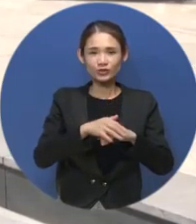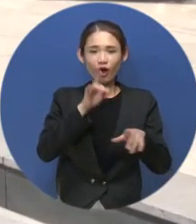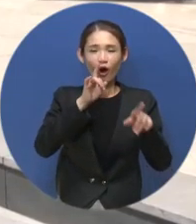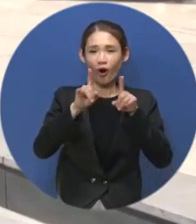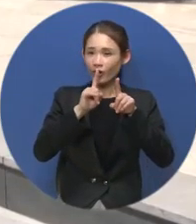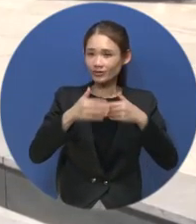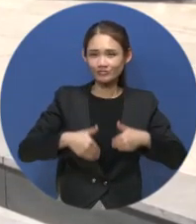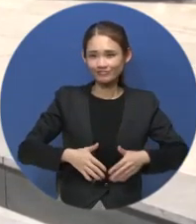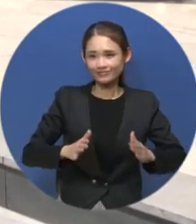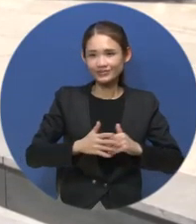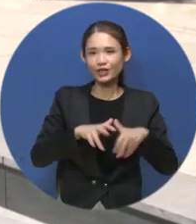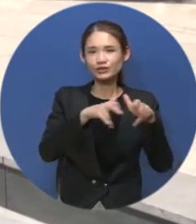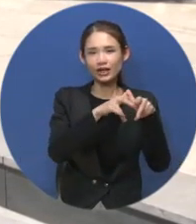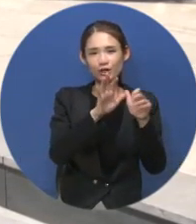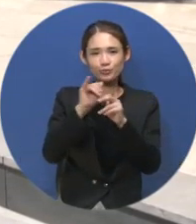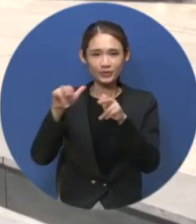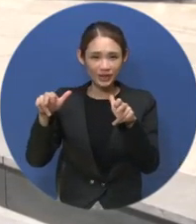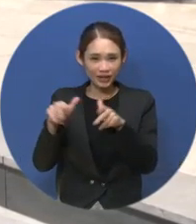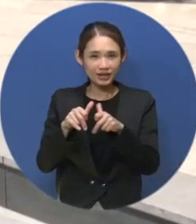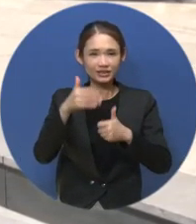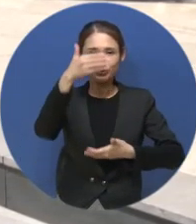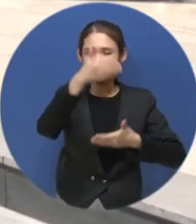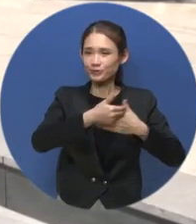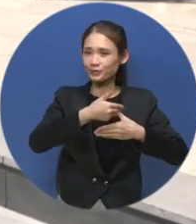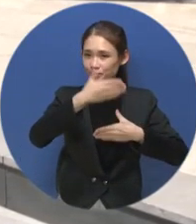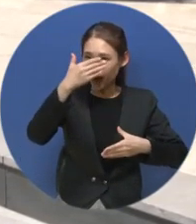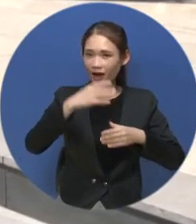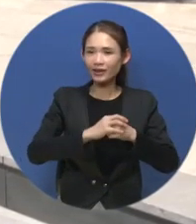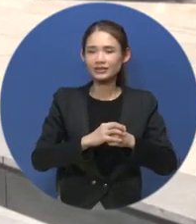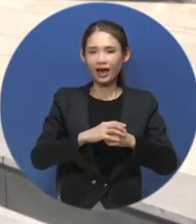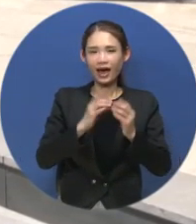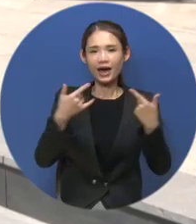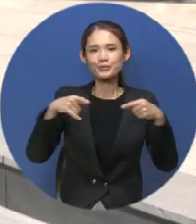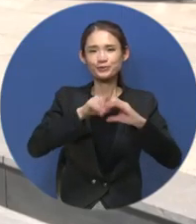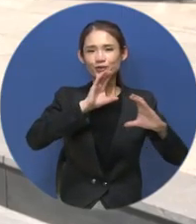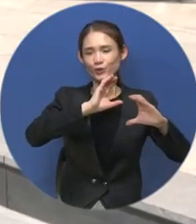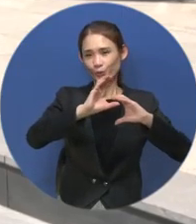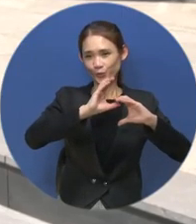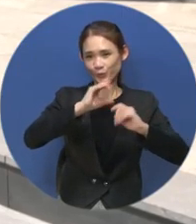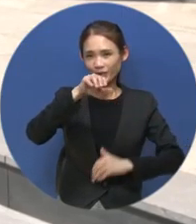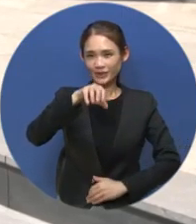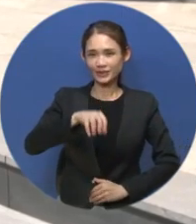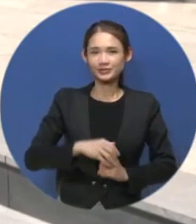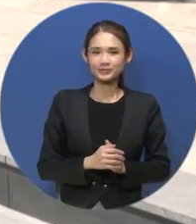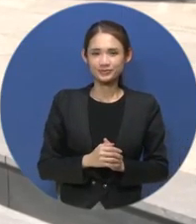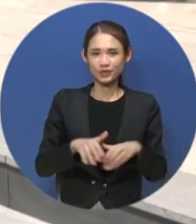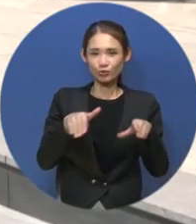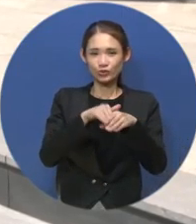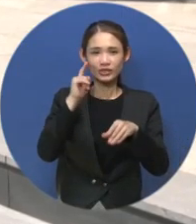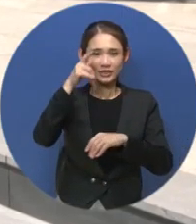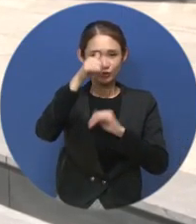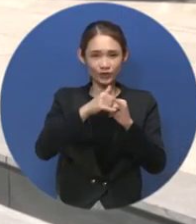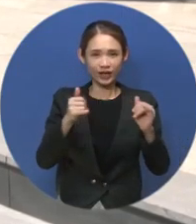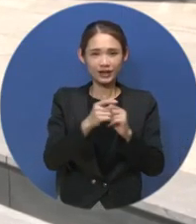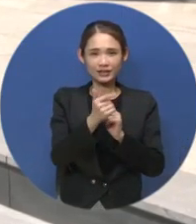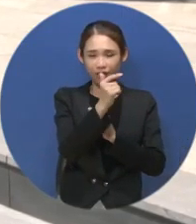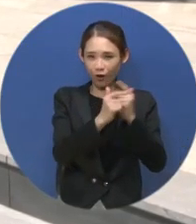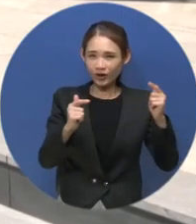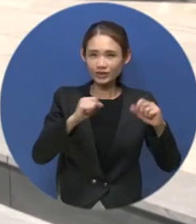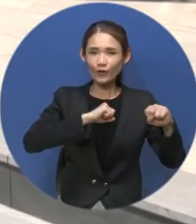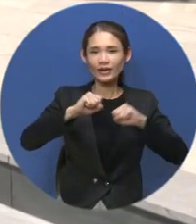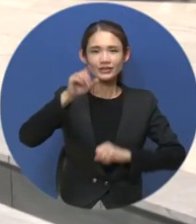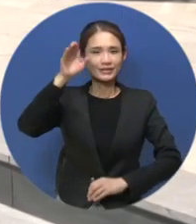해서 전 세계인들한테 꿈과 희망과 용기를 주는 그런 기타리스트가 되는 게